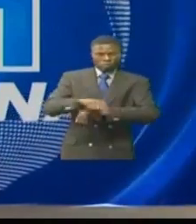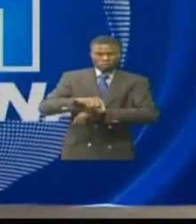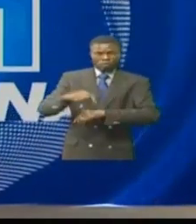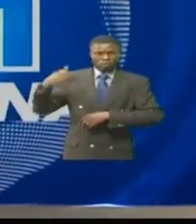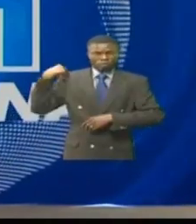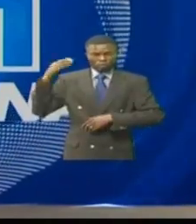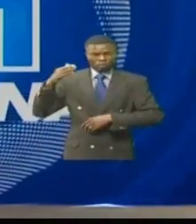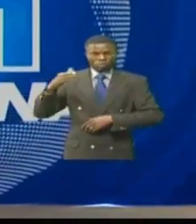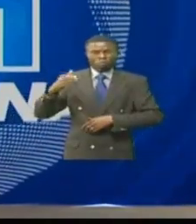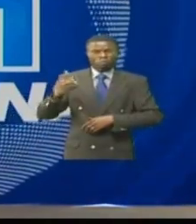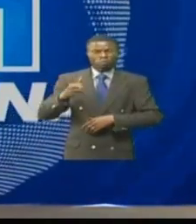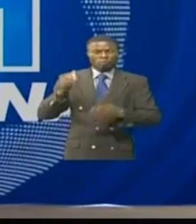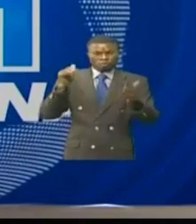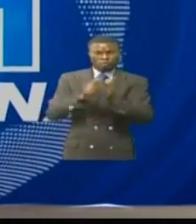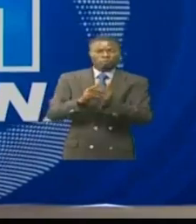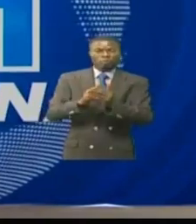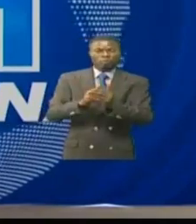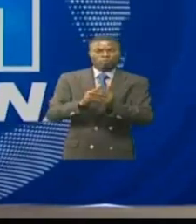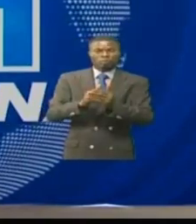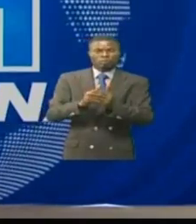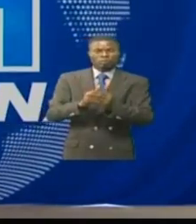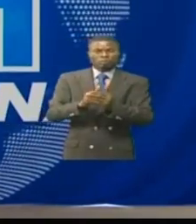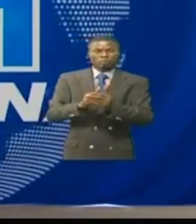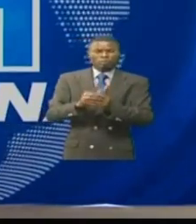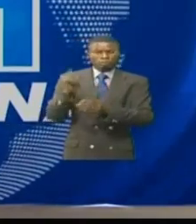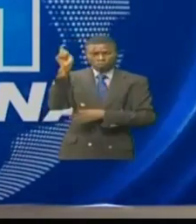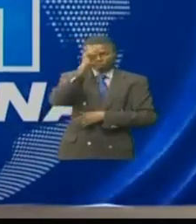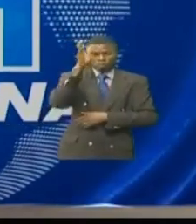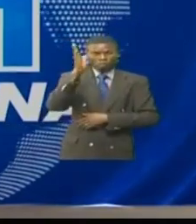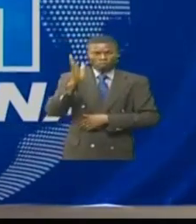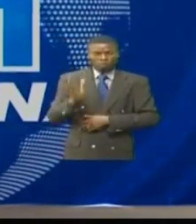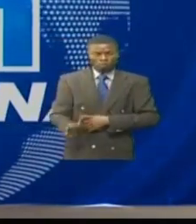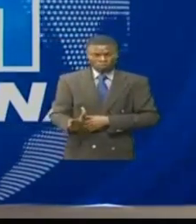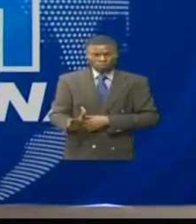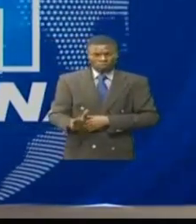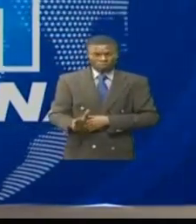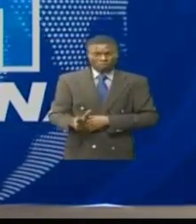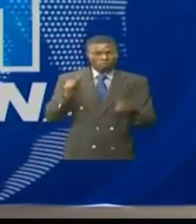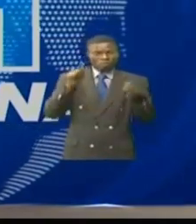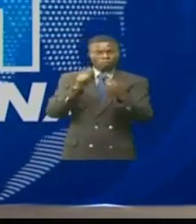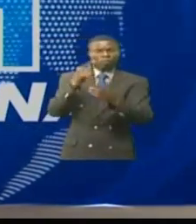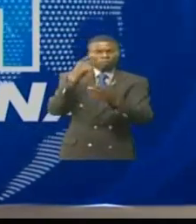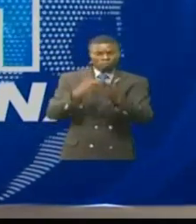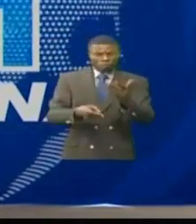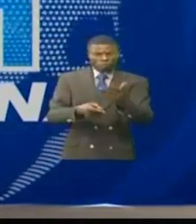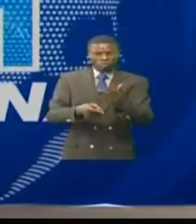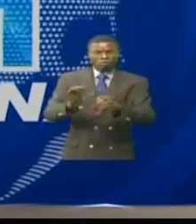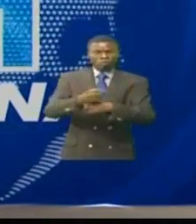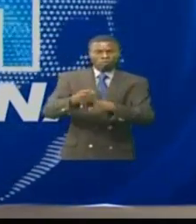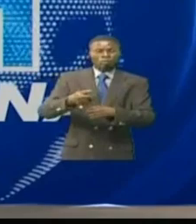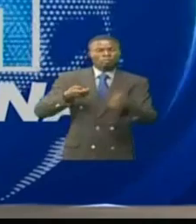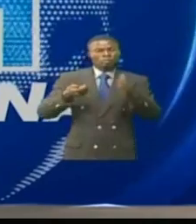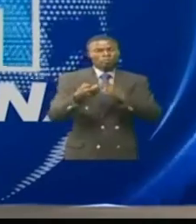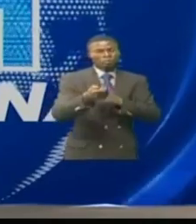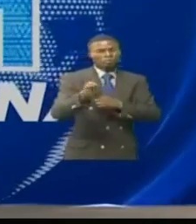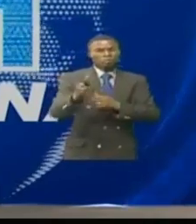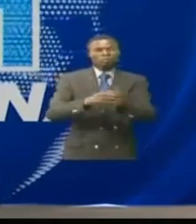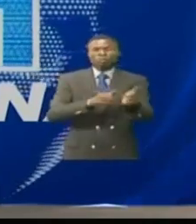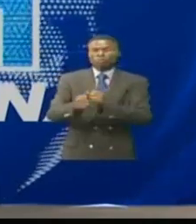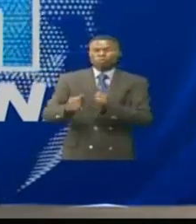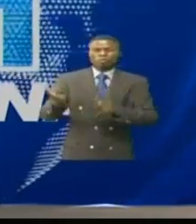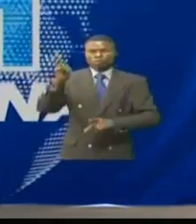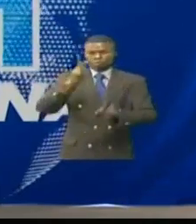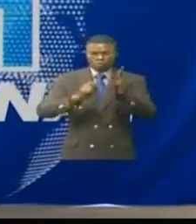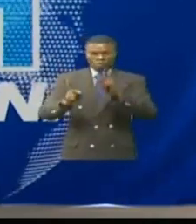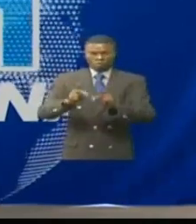légales de la République face à des terroristes qui n'ont pour objectif que de s'aimer mort et désolation.